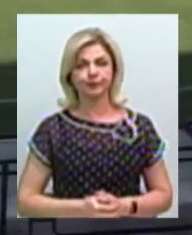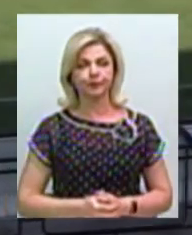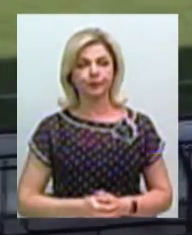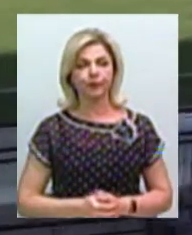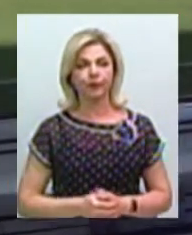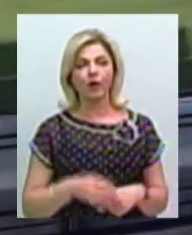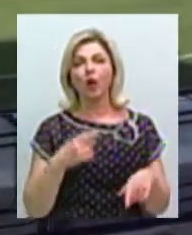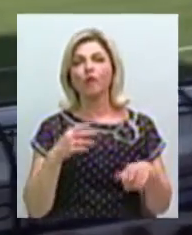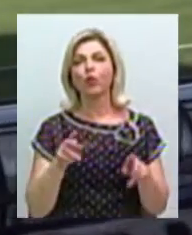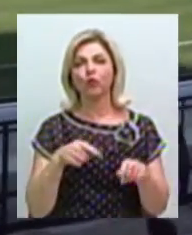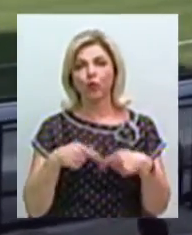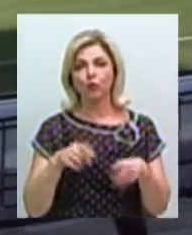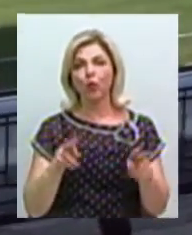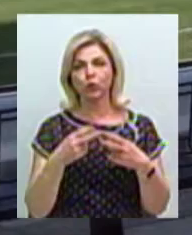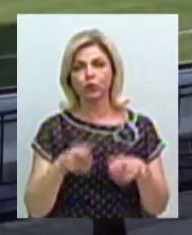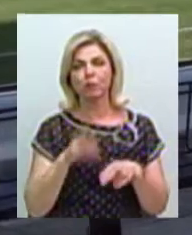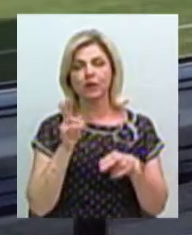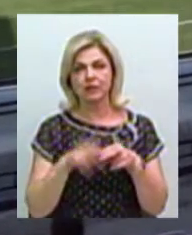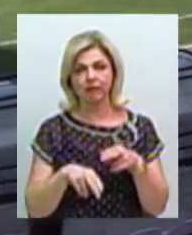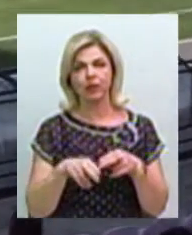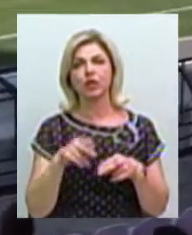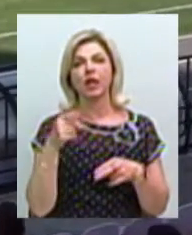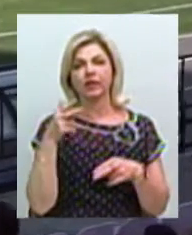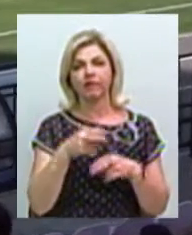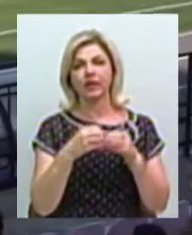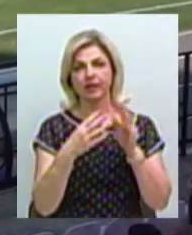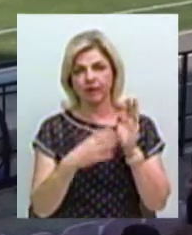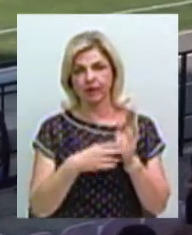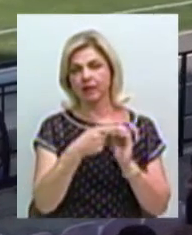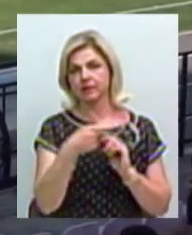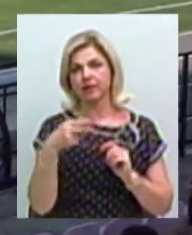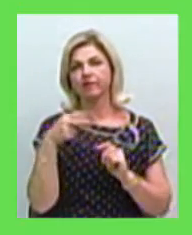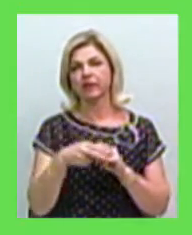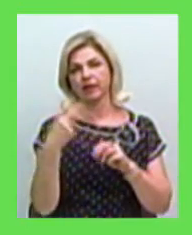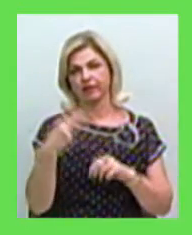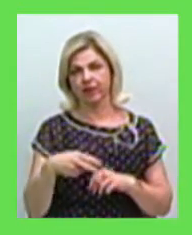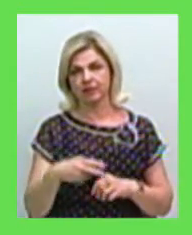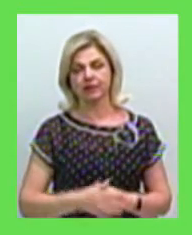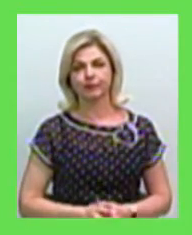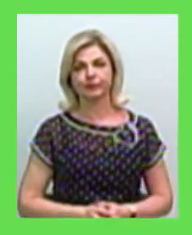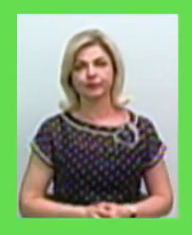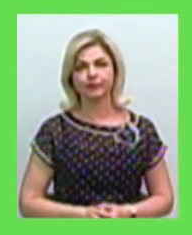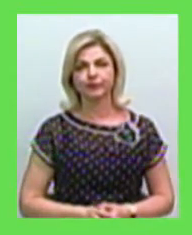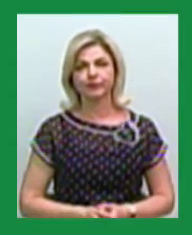Муніципальний футбольний клуб «Миколаїв» завершує підготовку до сезону 2019-2020.